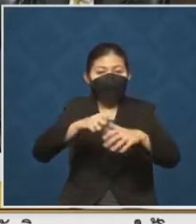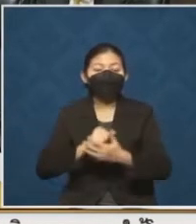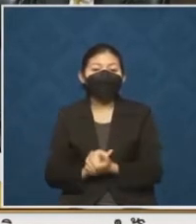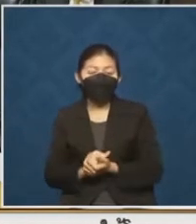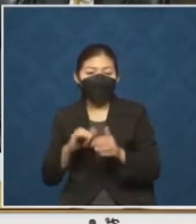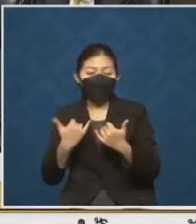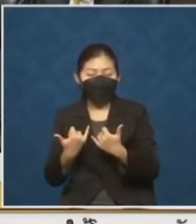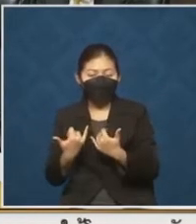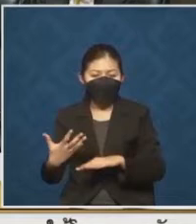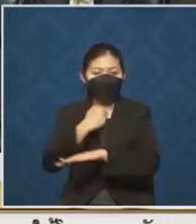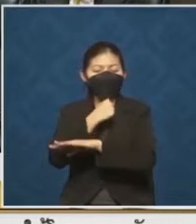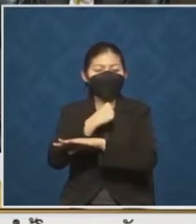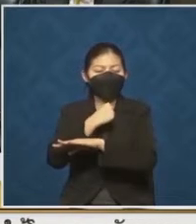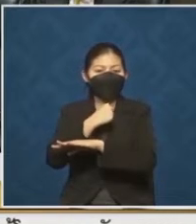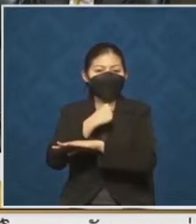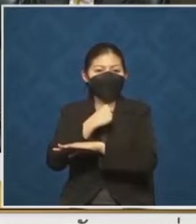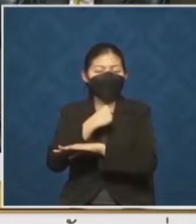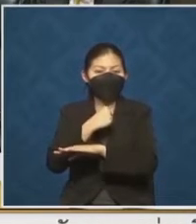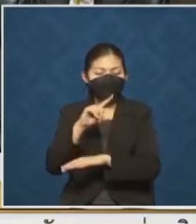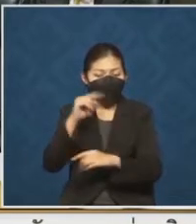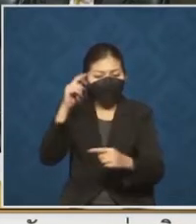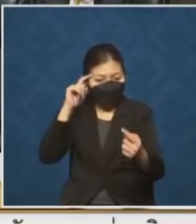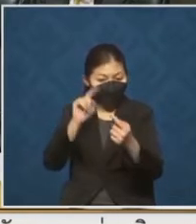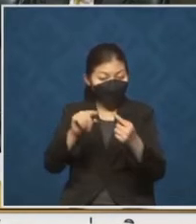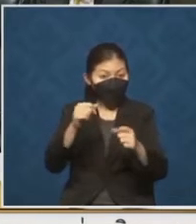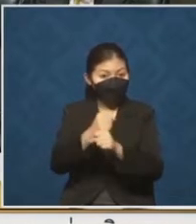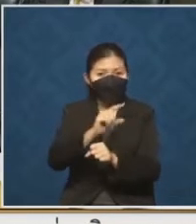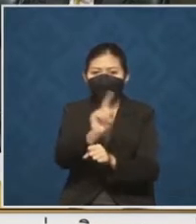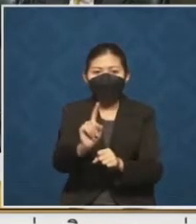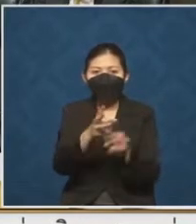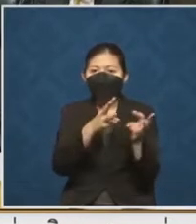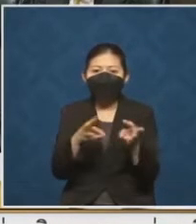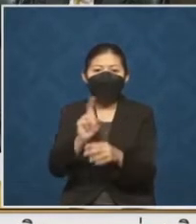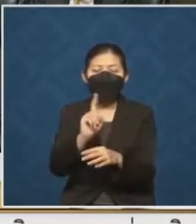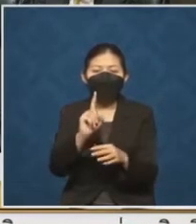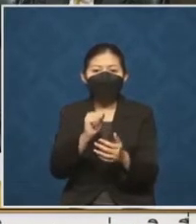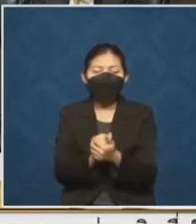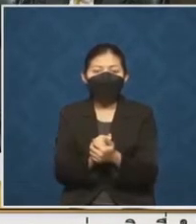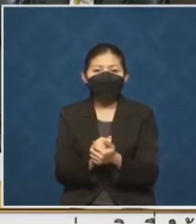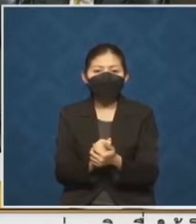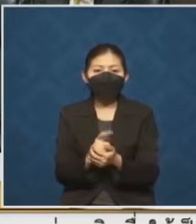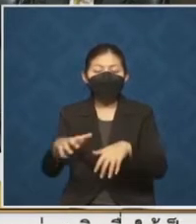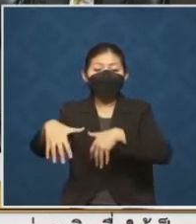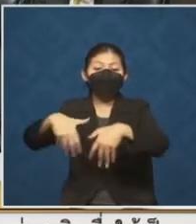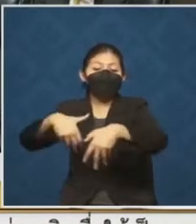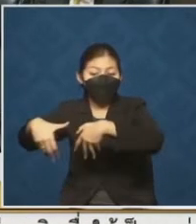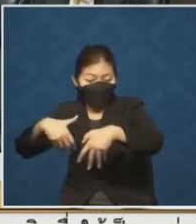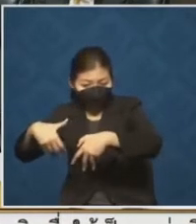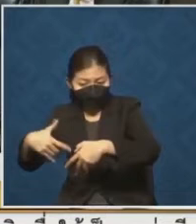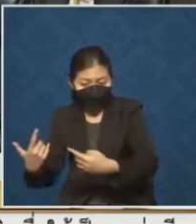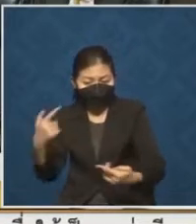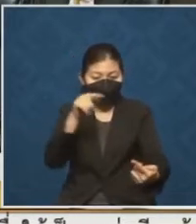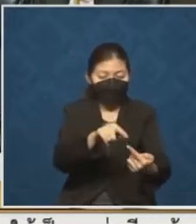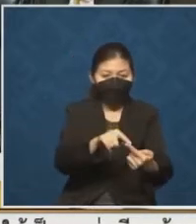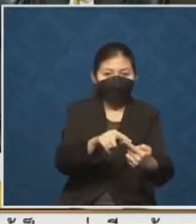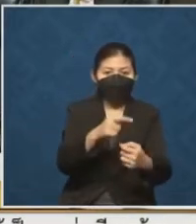ของเราข้อดีข้อเท็จจริงครับอ่ะถ้ามีข้อเสนอแนะปัญหาเมื่อคืนนี้การกระจายอำนาจครับ